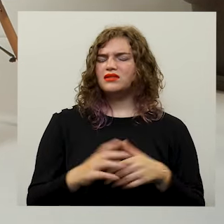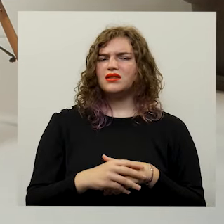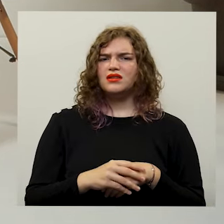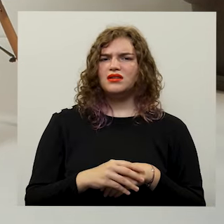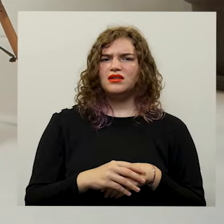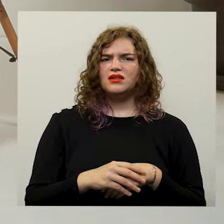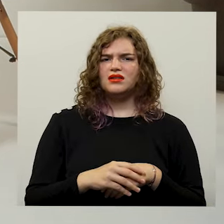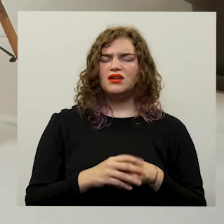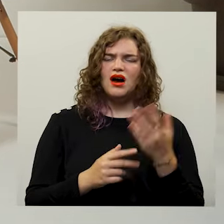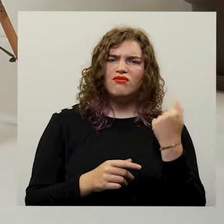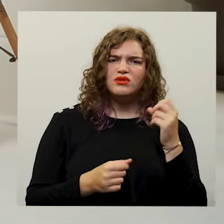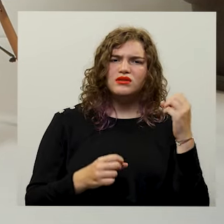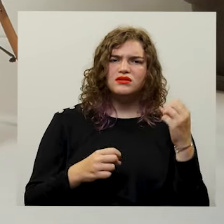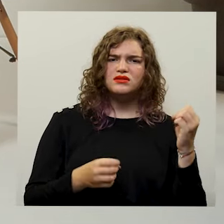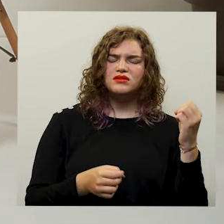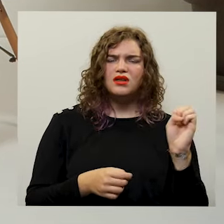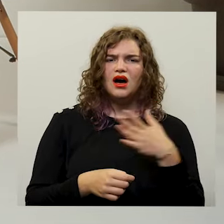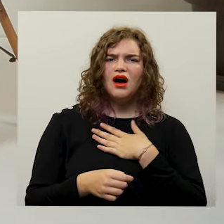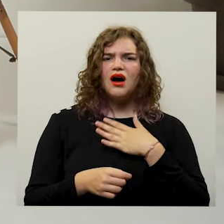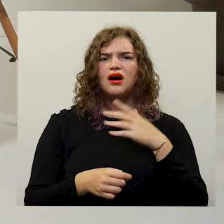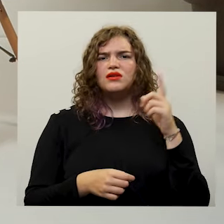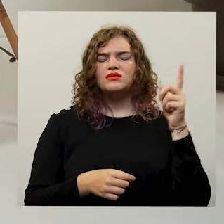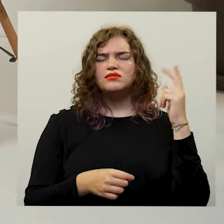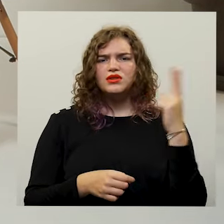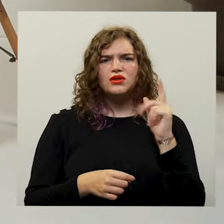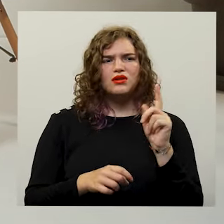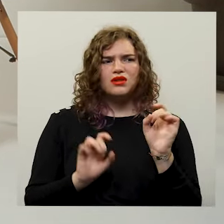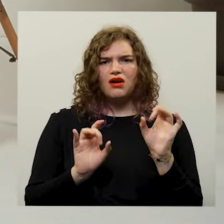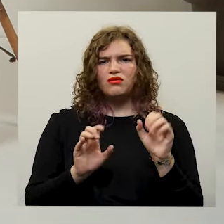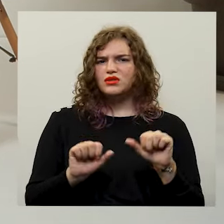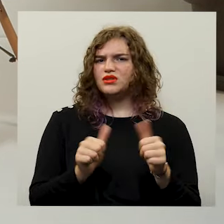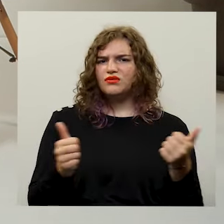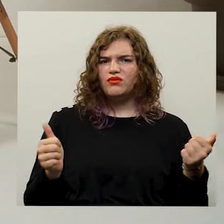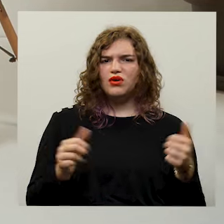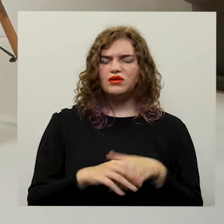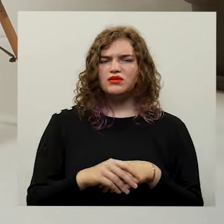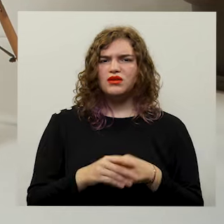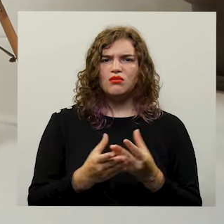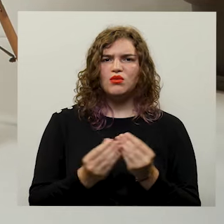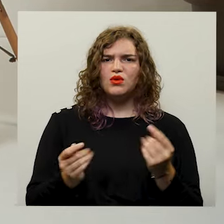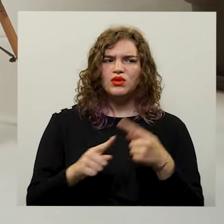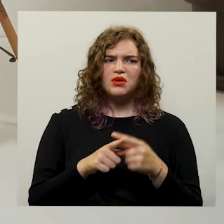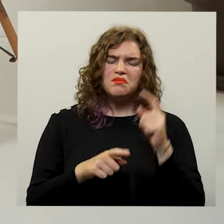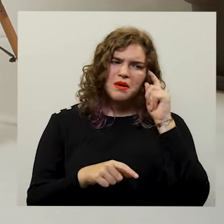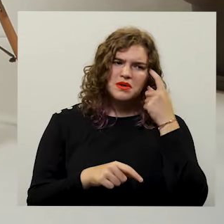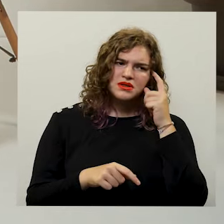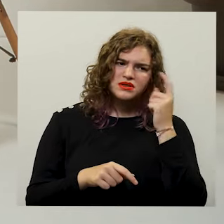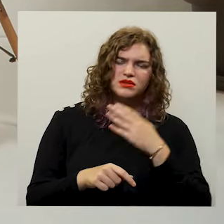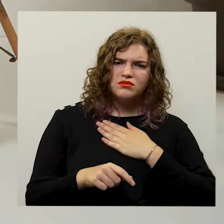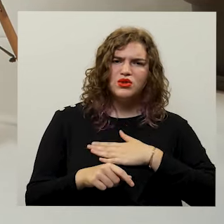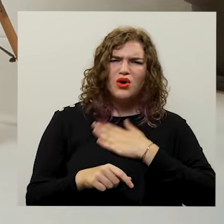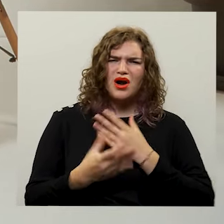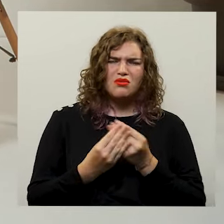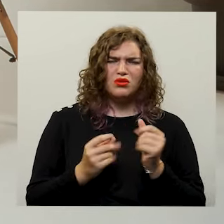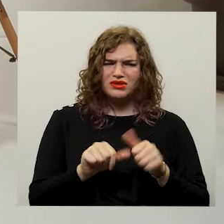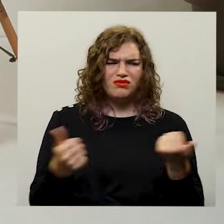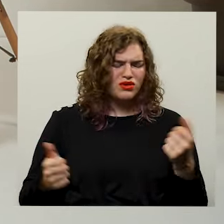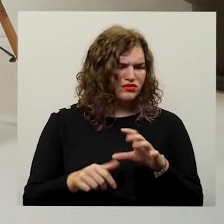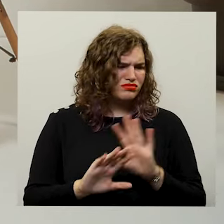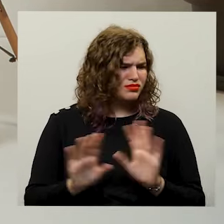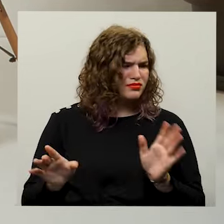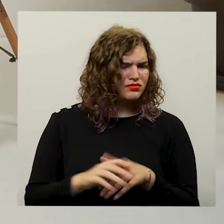A fost harul lui Dumnezeu că nu ați divorțat. Da. Da. De multe ori m-am gândit și îmi doream. Ați fost pe punctul de a